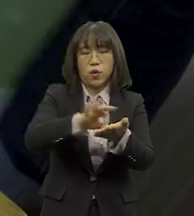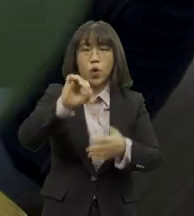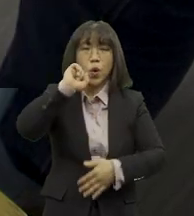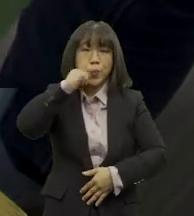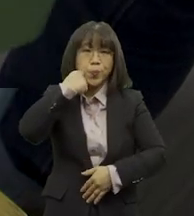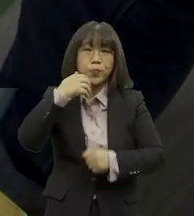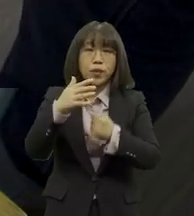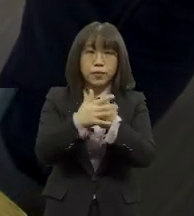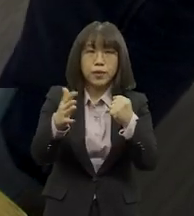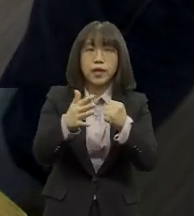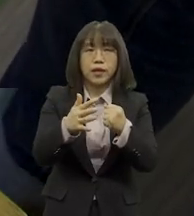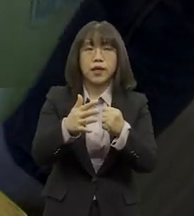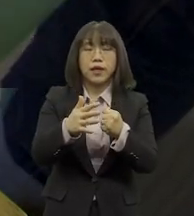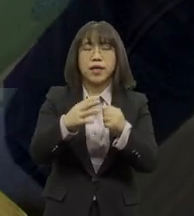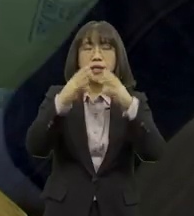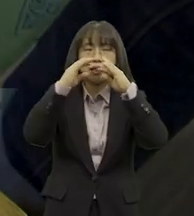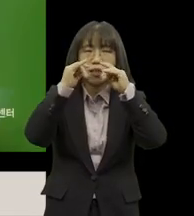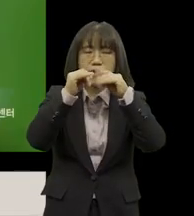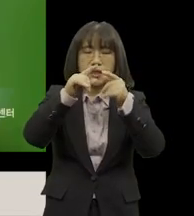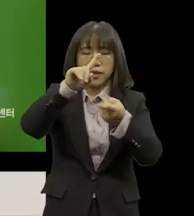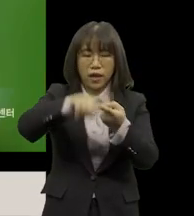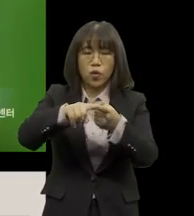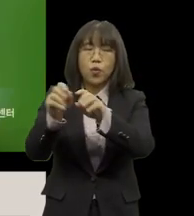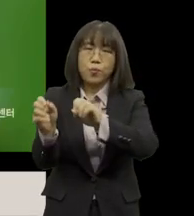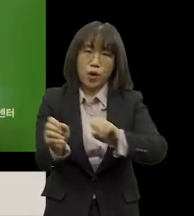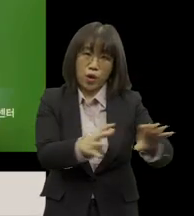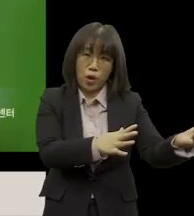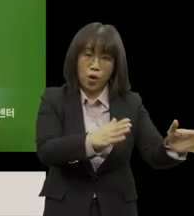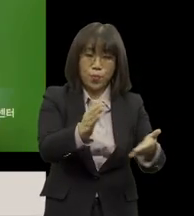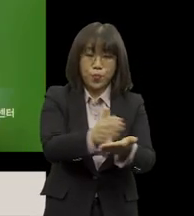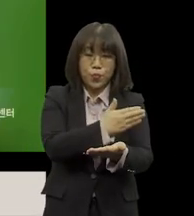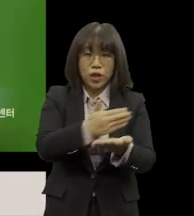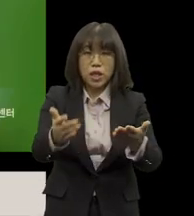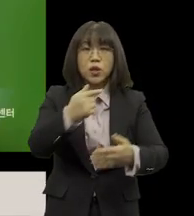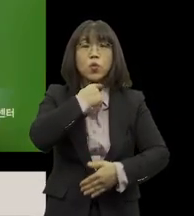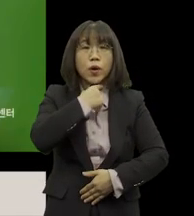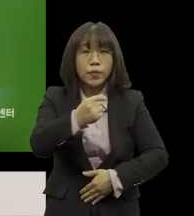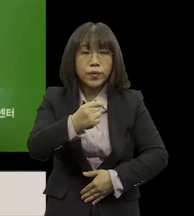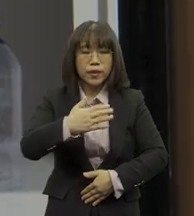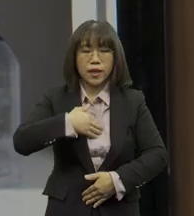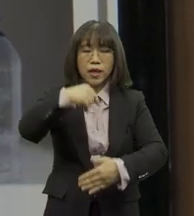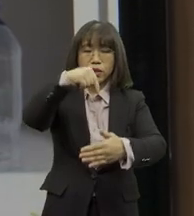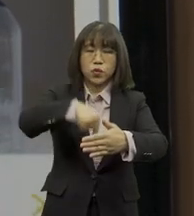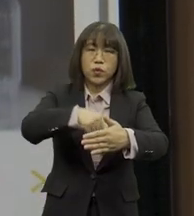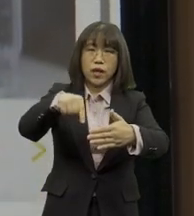봉투에 버려야 합니다. 분리배출의 기준에 대해 자세히 알고 싶은 경우